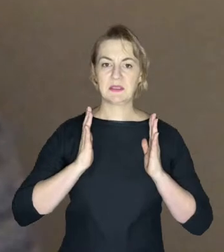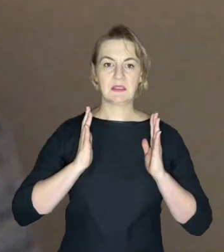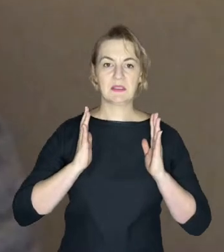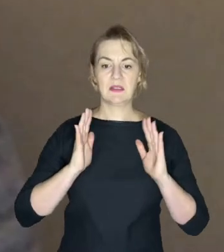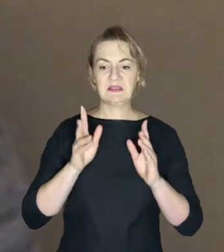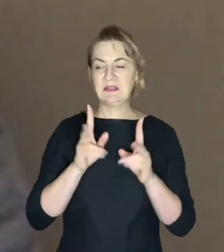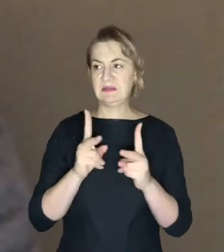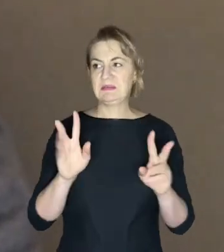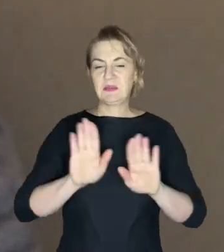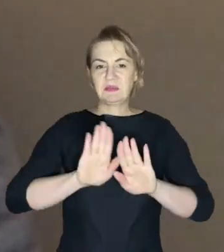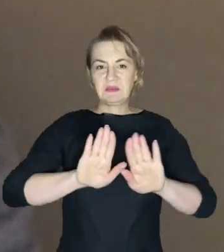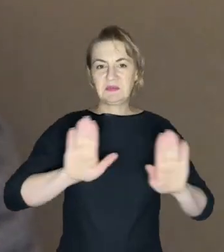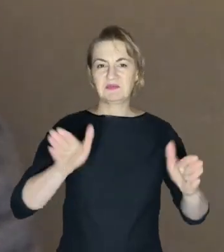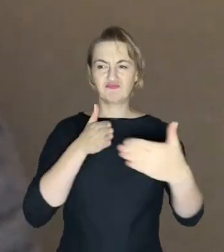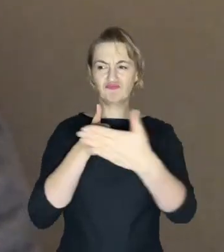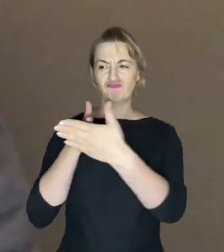nas